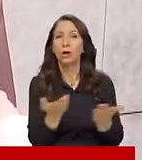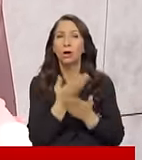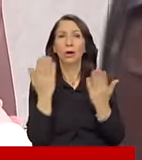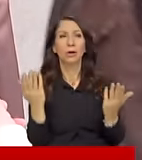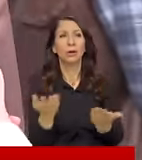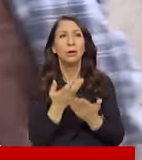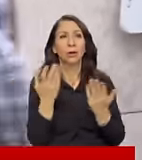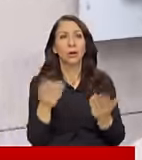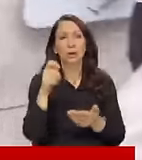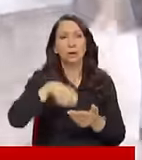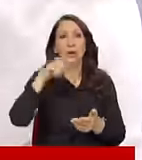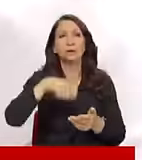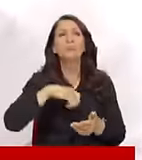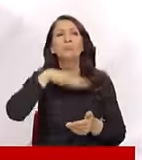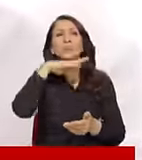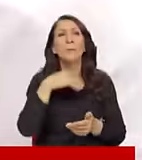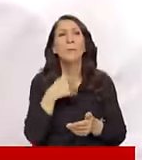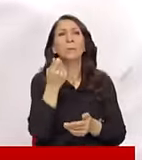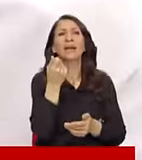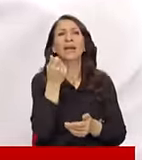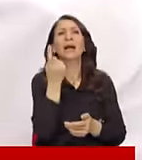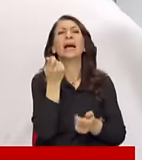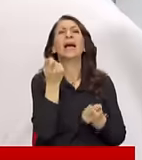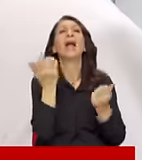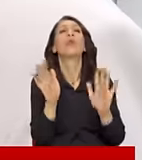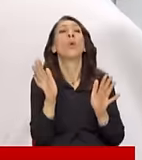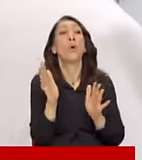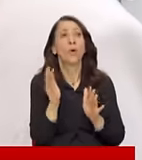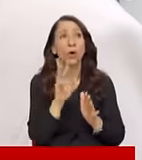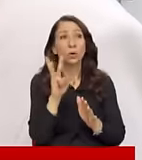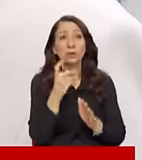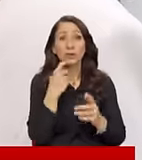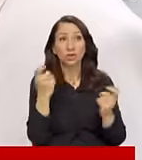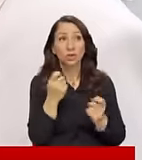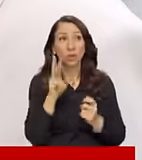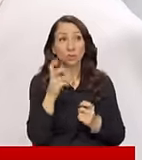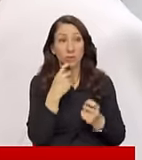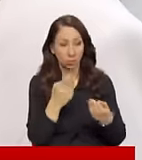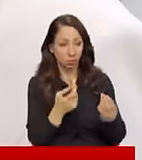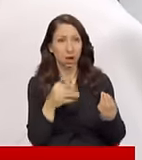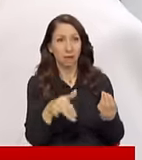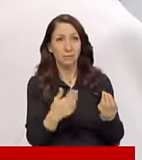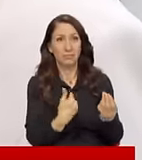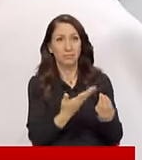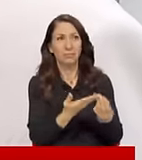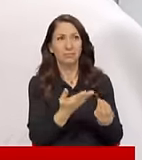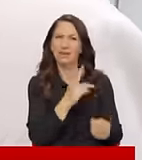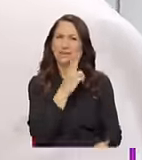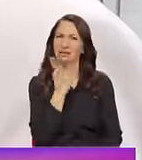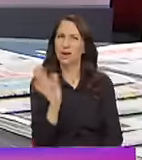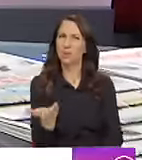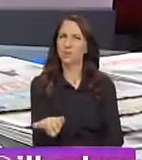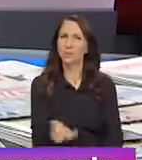sürü. Kredi kartına borç var. Bana 1 lira para kalıyorsa Allah belamı versin. Ben 30 sene çalıştım. 30 senede bu muydu bizim hakkımız? Yazıklar